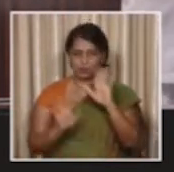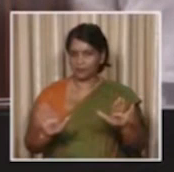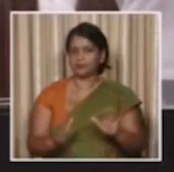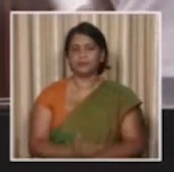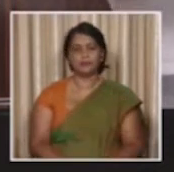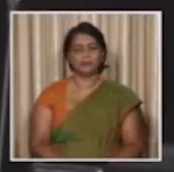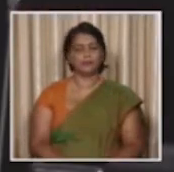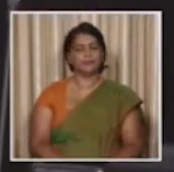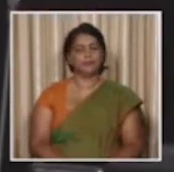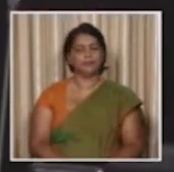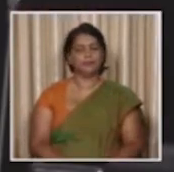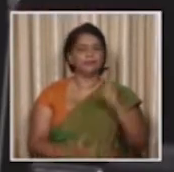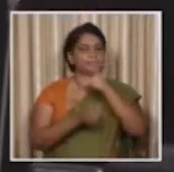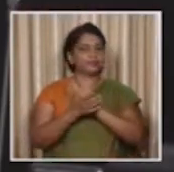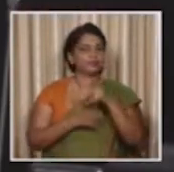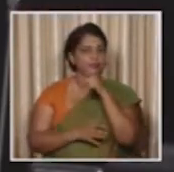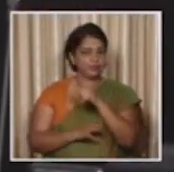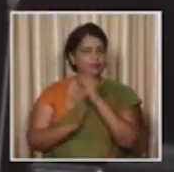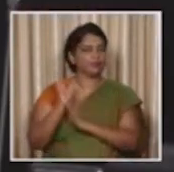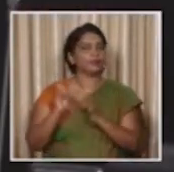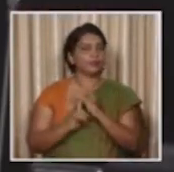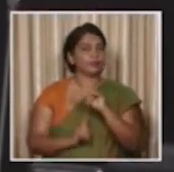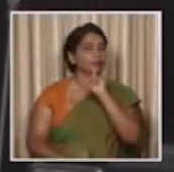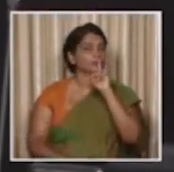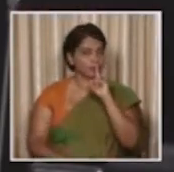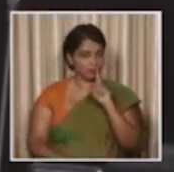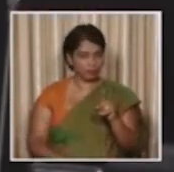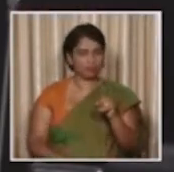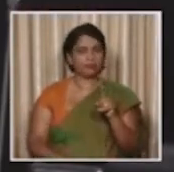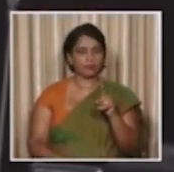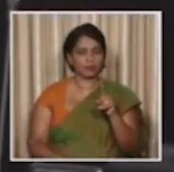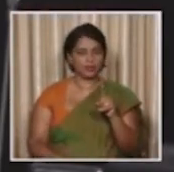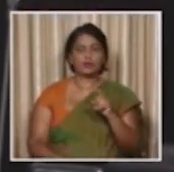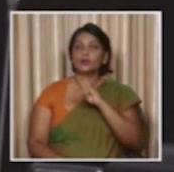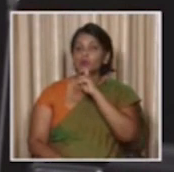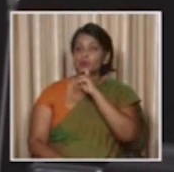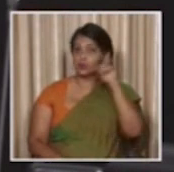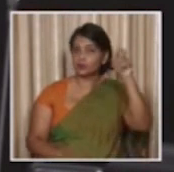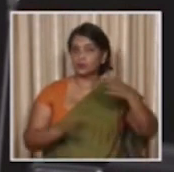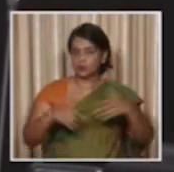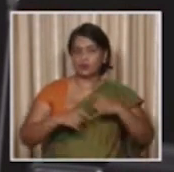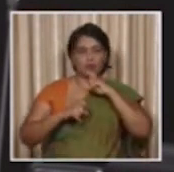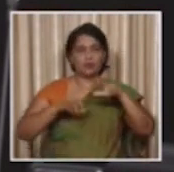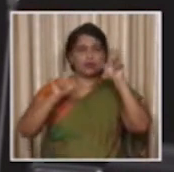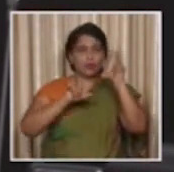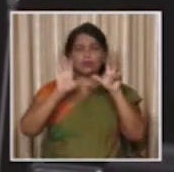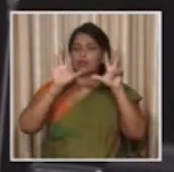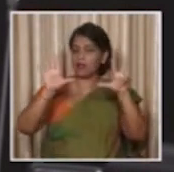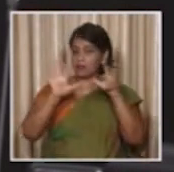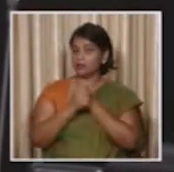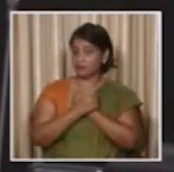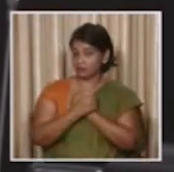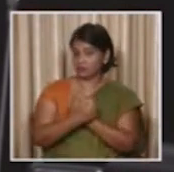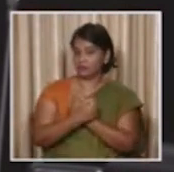කරුණාකරලා ගරු චාල්ස් නිර්මලනාදන් මන්ත්‍රීතුමා ඉදිරිපත් කළා අධිකරණයේ නඩුවක් තියෙනවා අට දෙනෙක් අත්අඩංගුවට අරගෙන